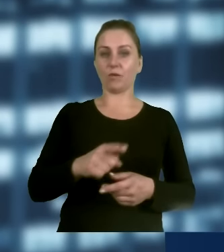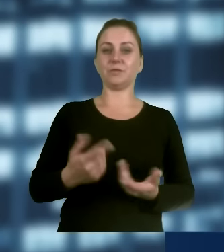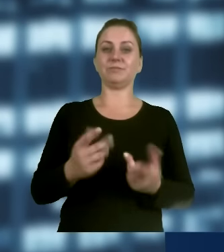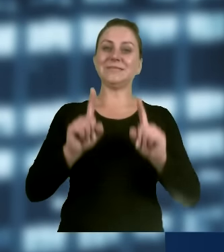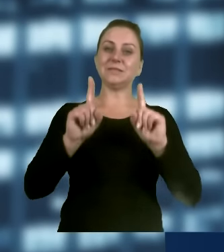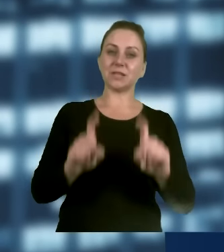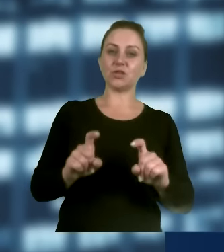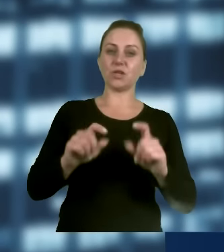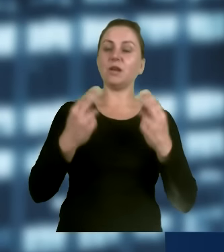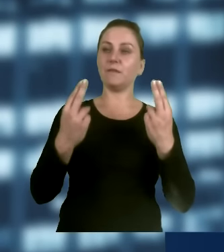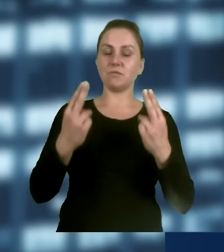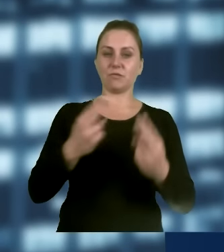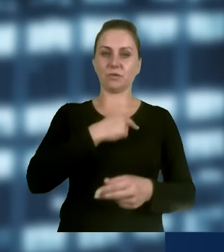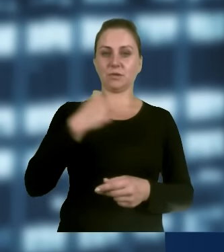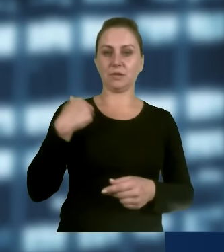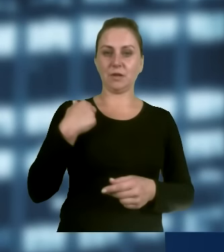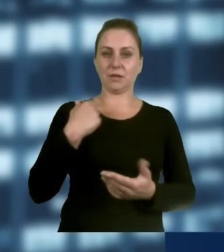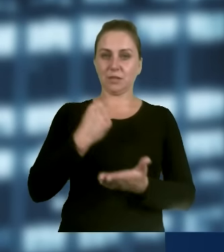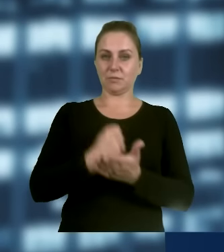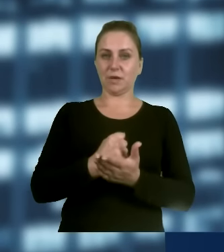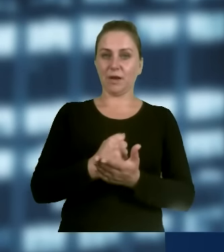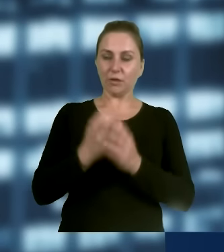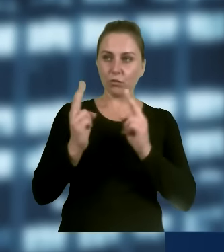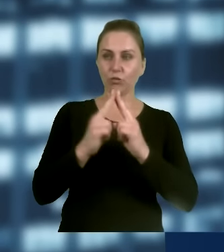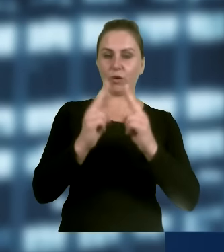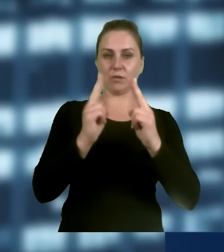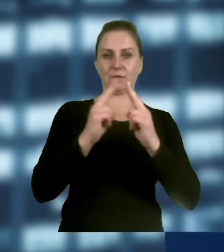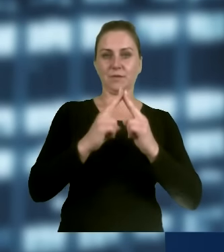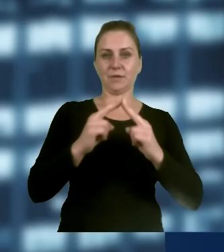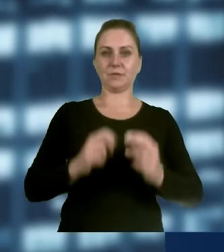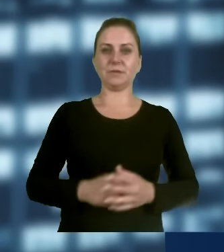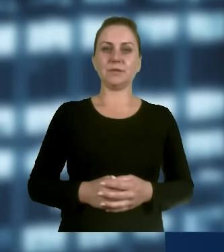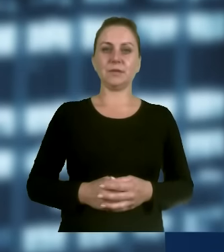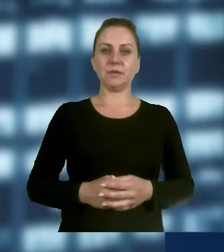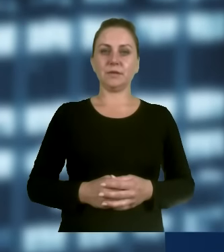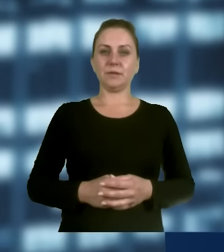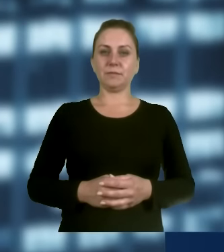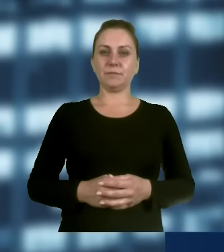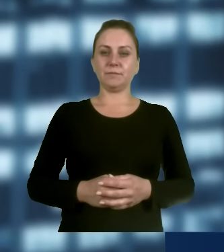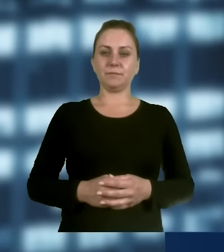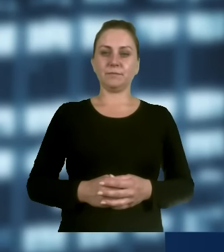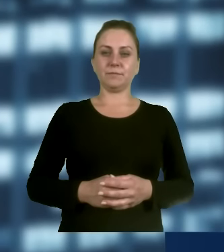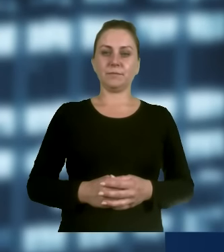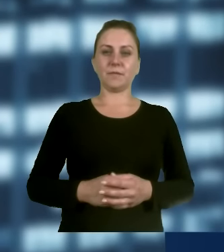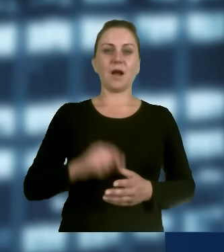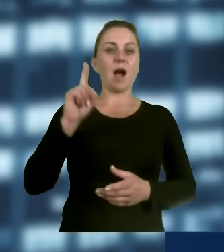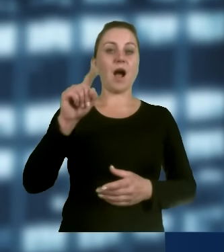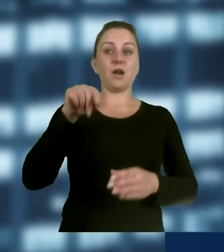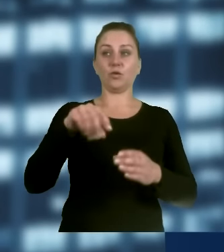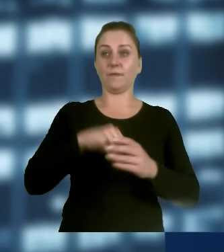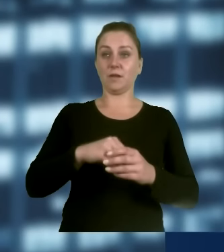nas sprawach no właśnie dogadywać. Ale po tych reakcjach